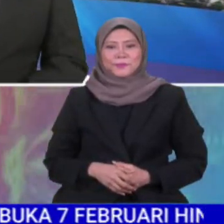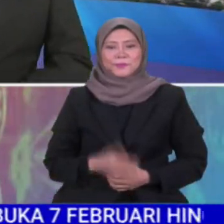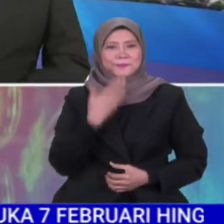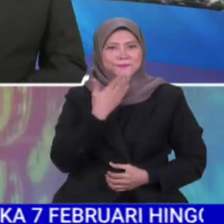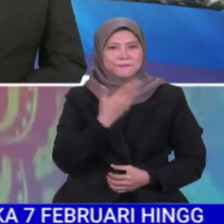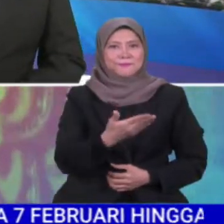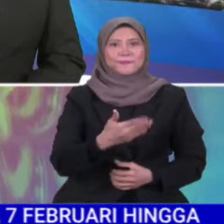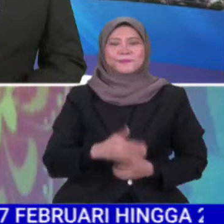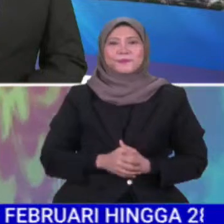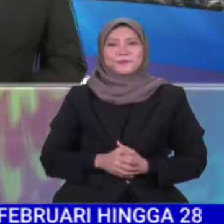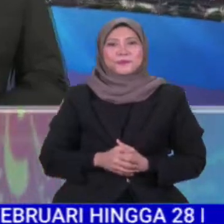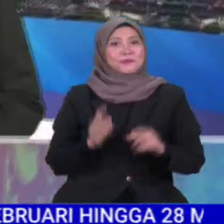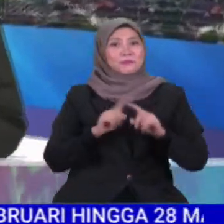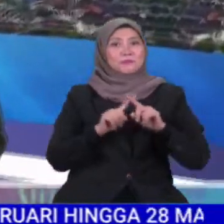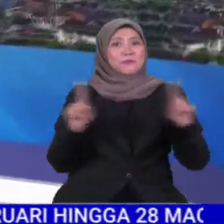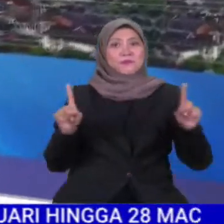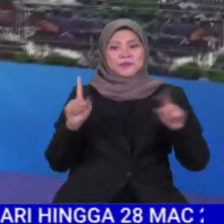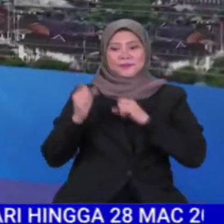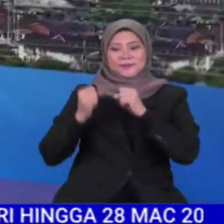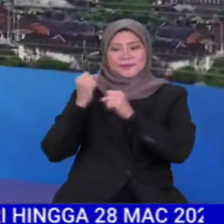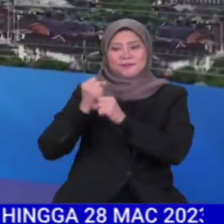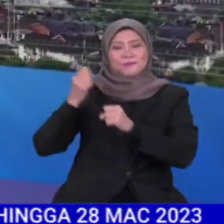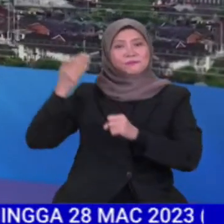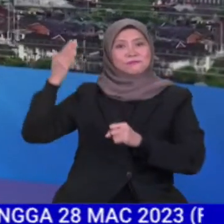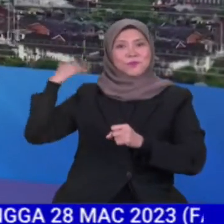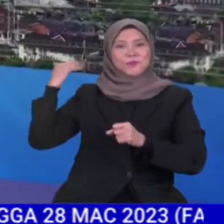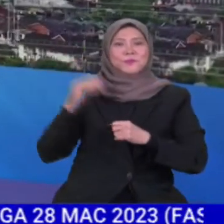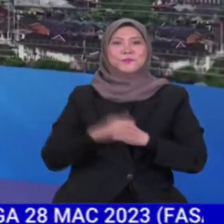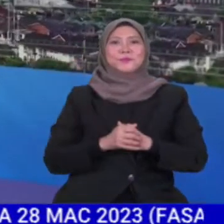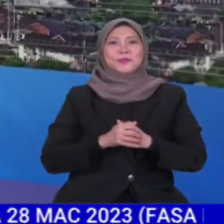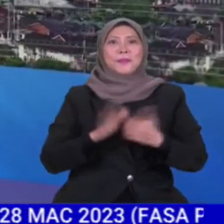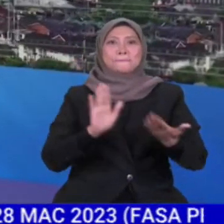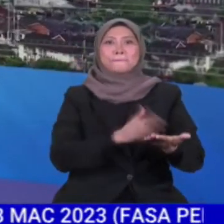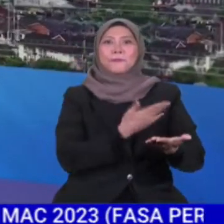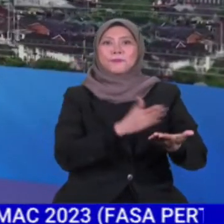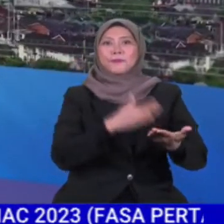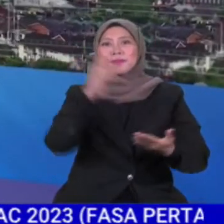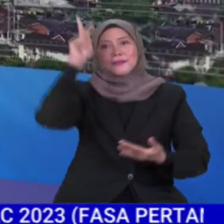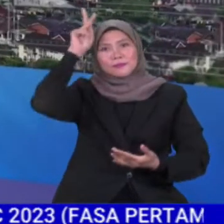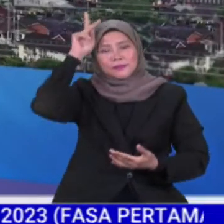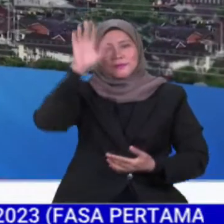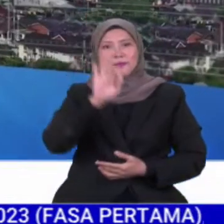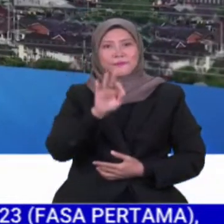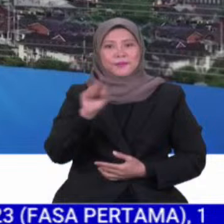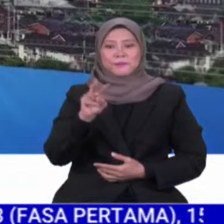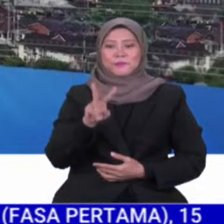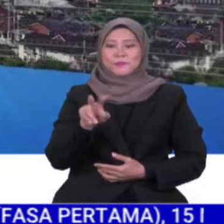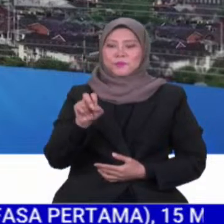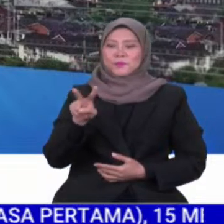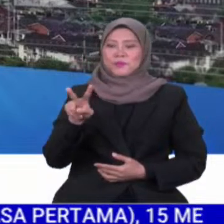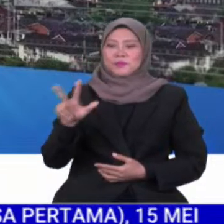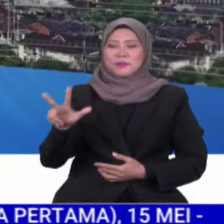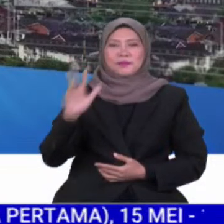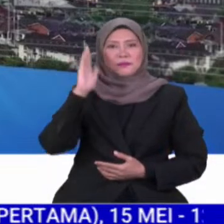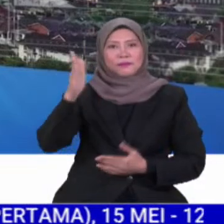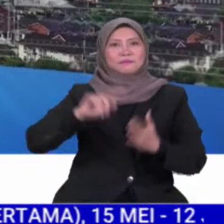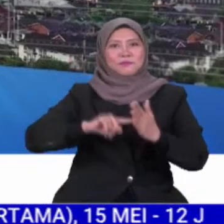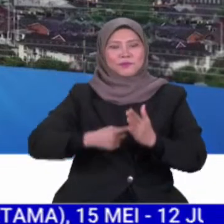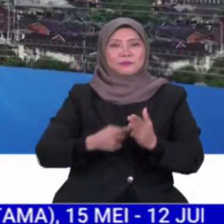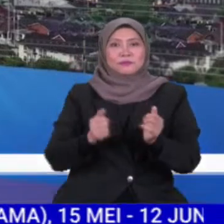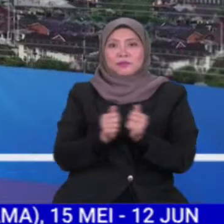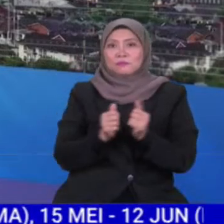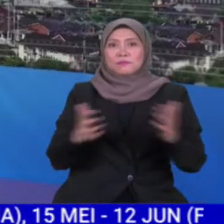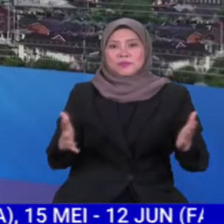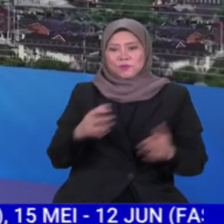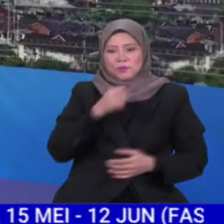Baik, terima kasih. Berbeza dengan tahun-tahun sebelumnya, ekspresi Musika Kelantan FM 2023 akan diterbitkan tanpa